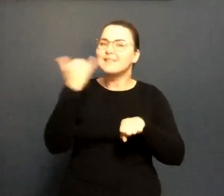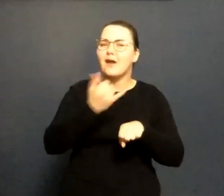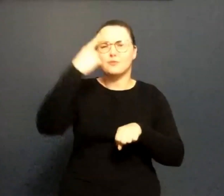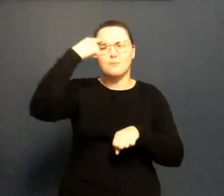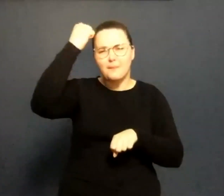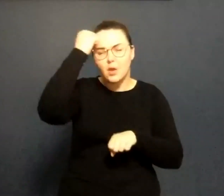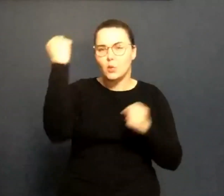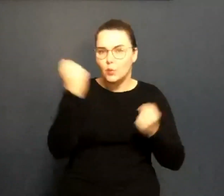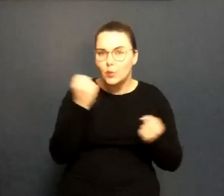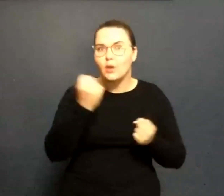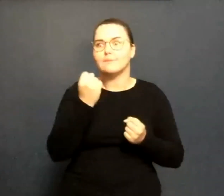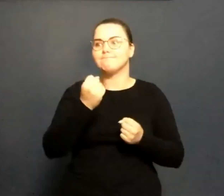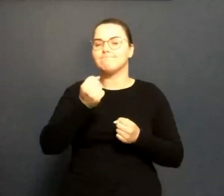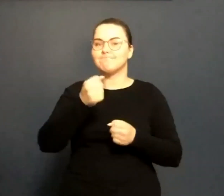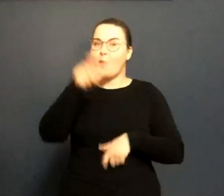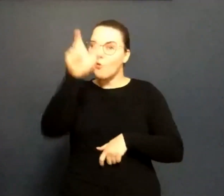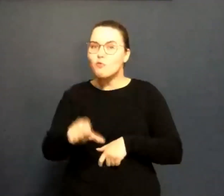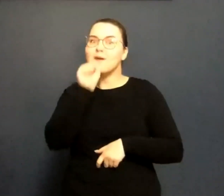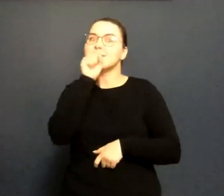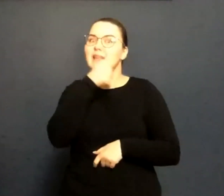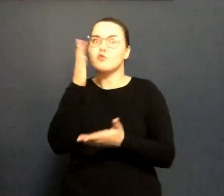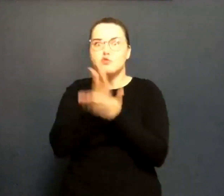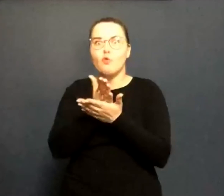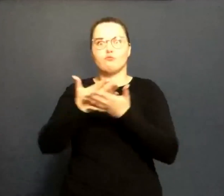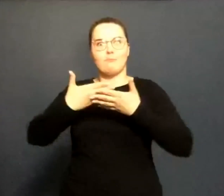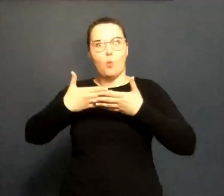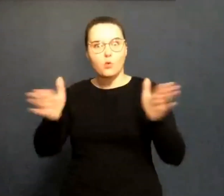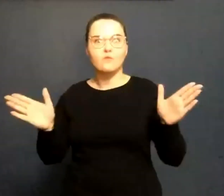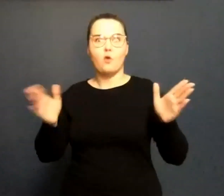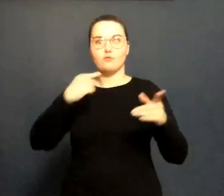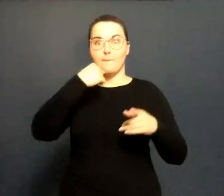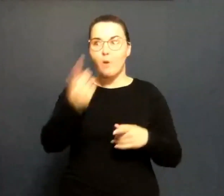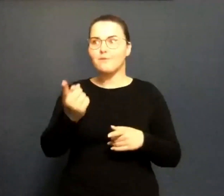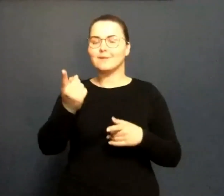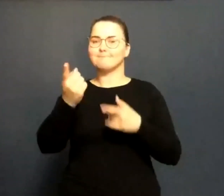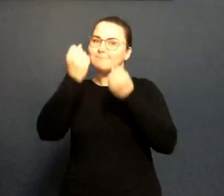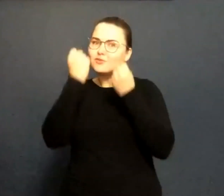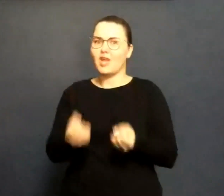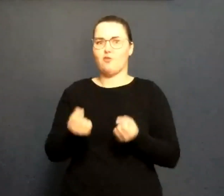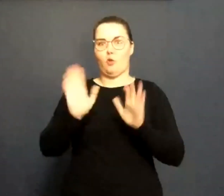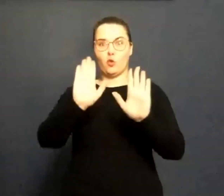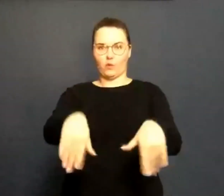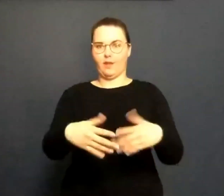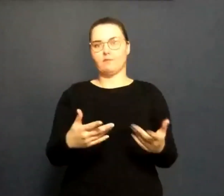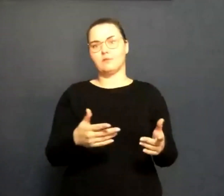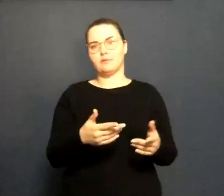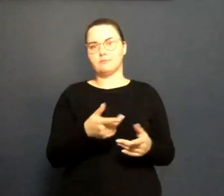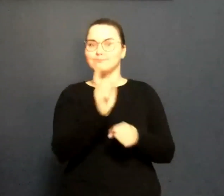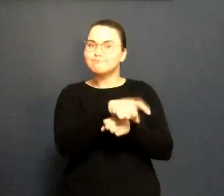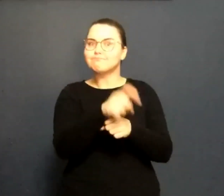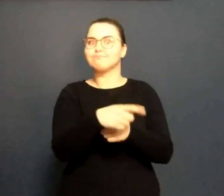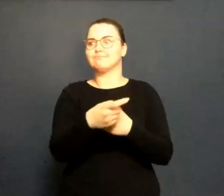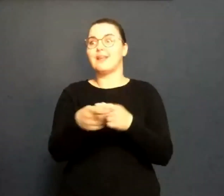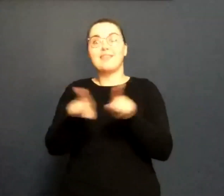senior się już otworzy i powie, to trudno pozostać obojętnym. Tak samo jak te badania z środowisku gejowskim, lesbijskim, które